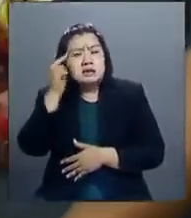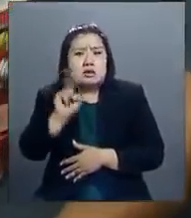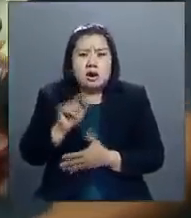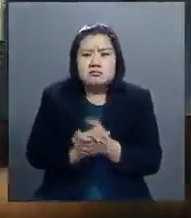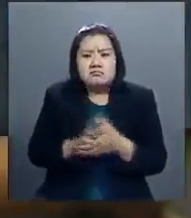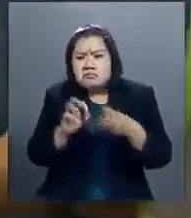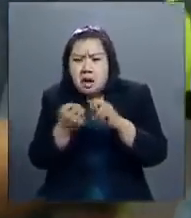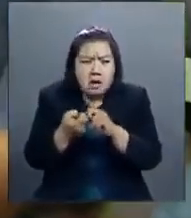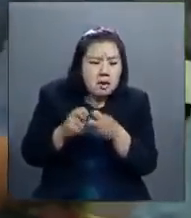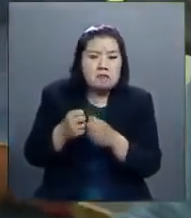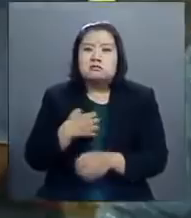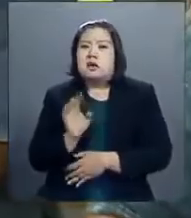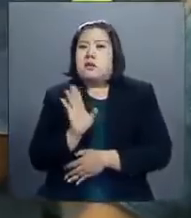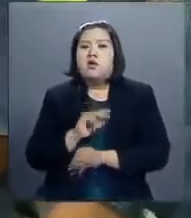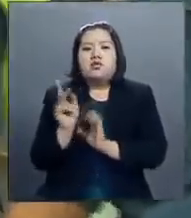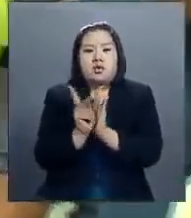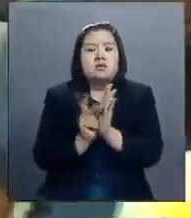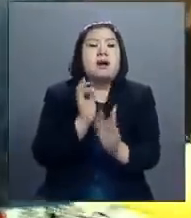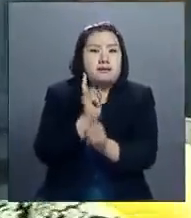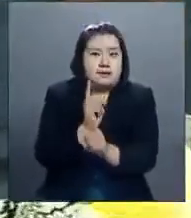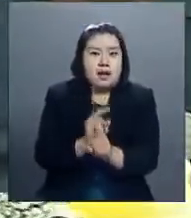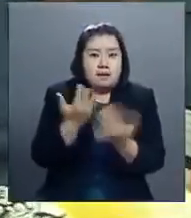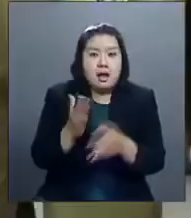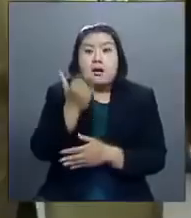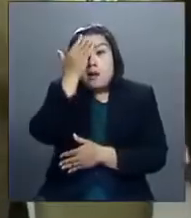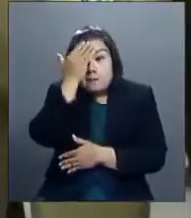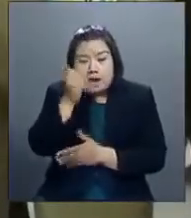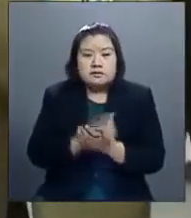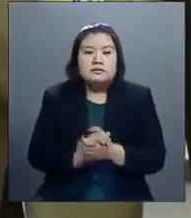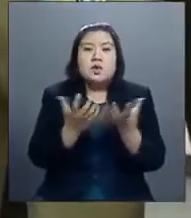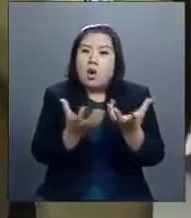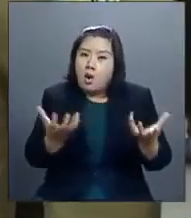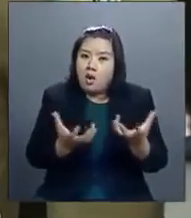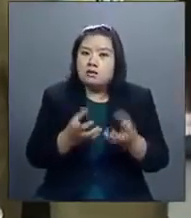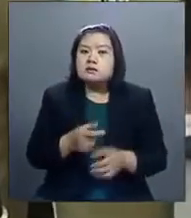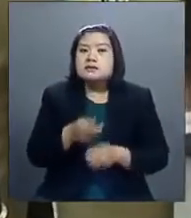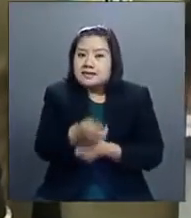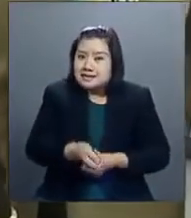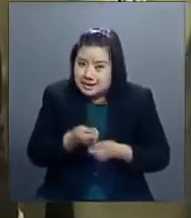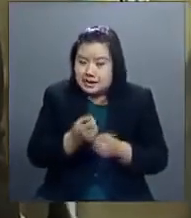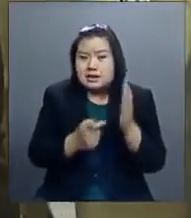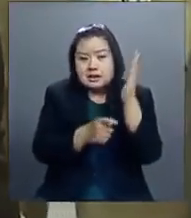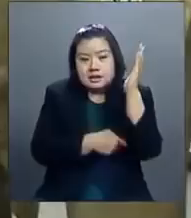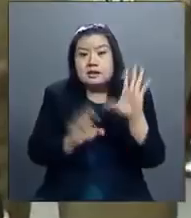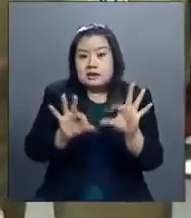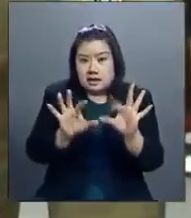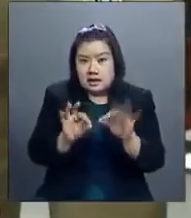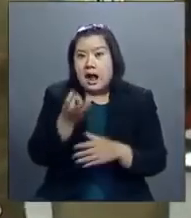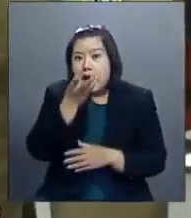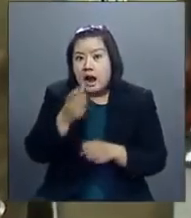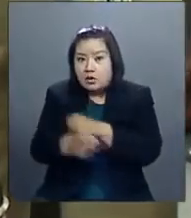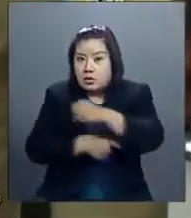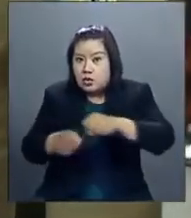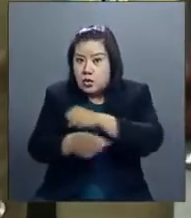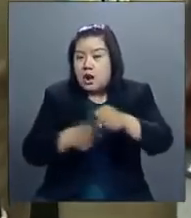างต้องเป็นไปตามกฎหมายขณะเดียวกันก็ยังชี้แจงในเรื่องของสินค้าเกษตรเช่นยางพาราข้าวว่าจะต้องพยุงตามราคาตล